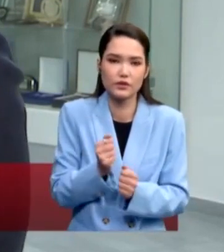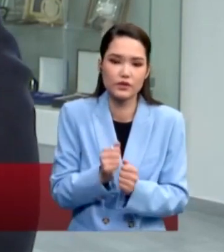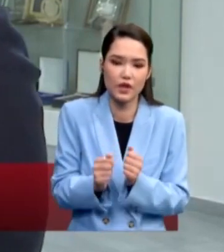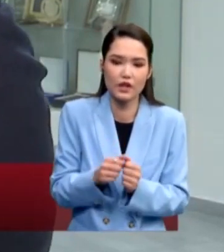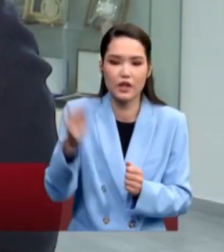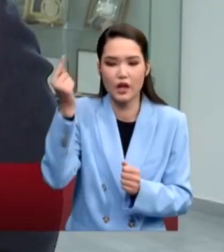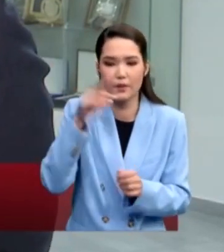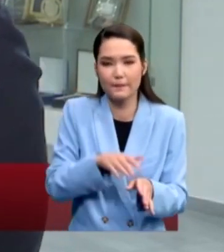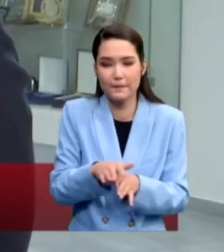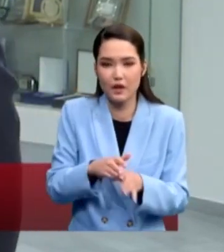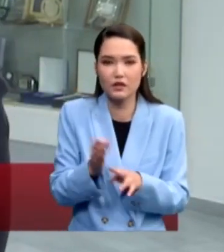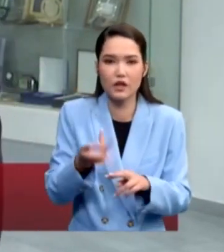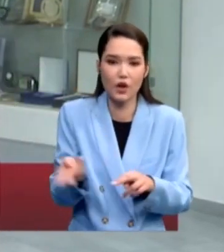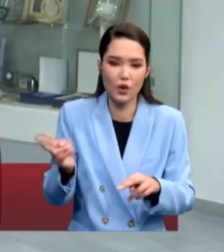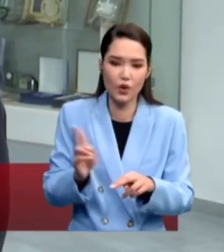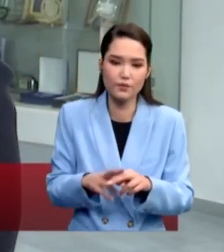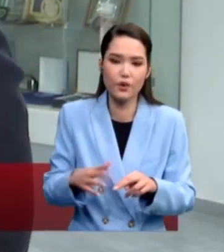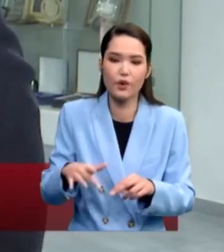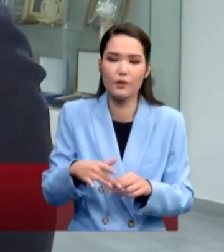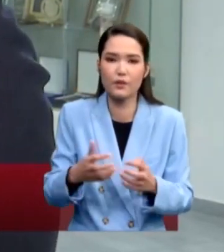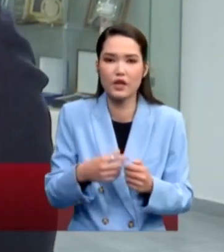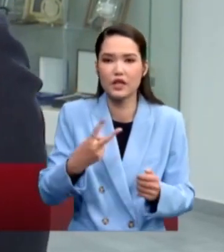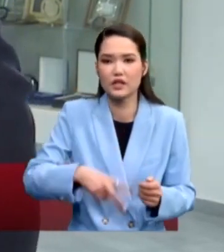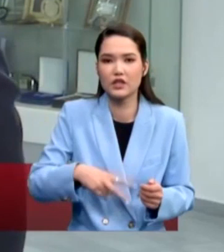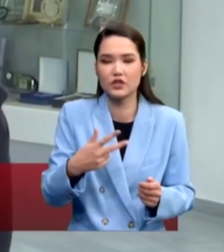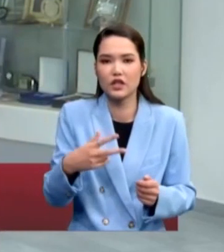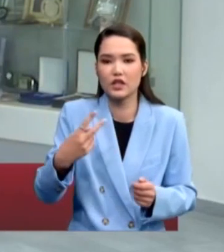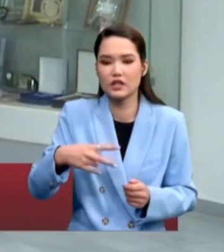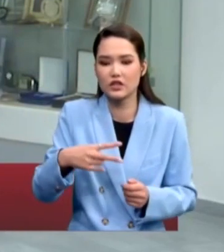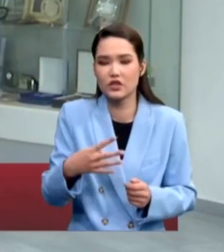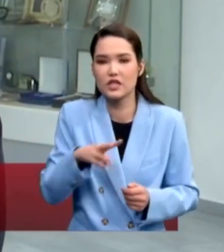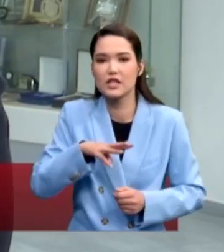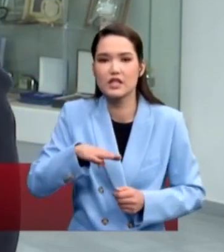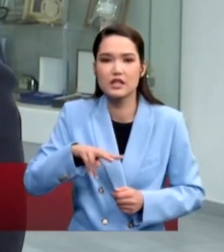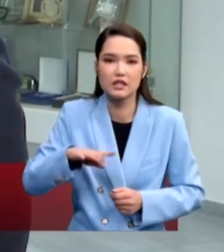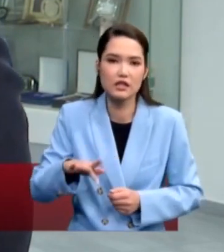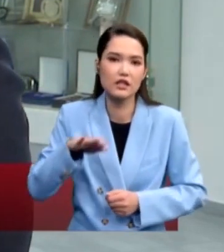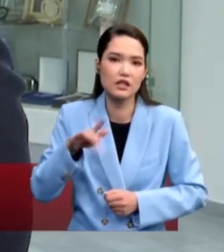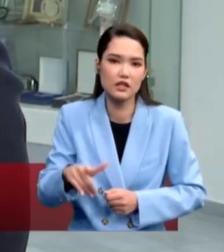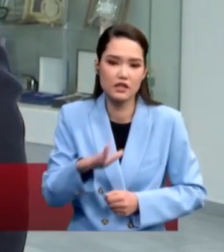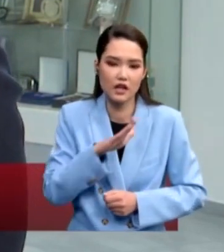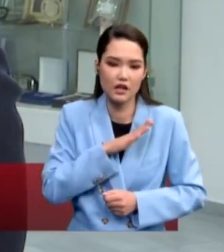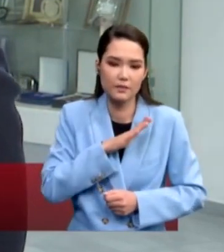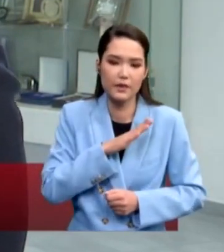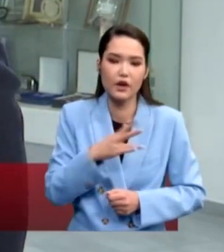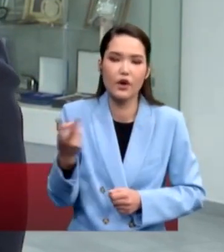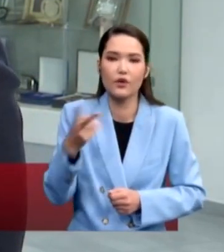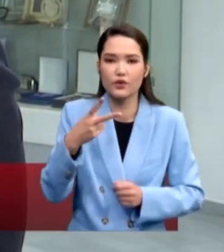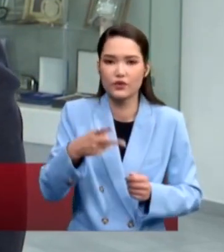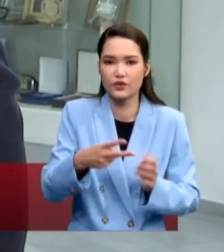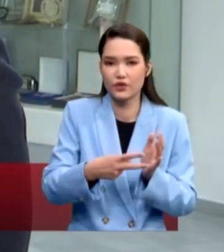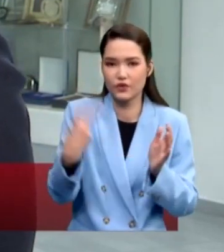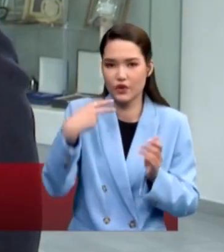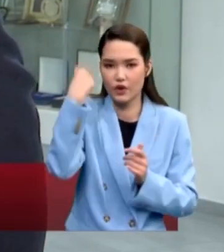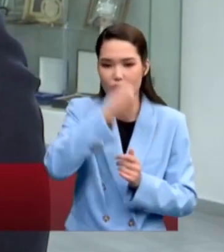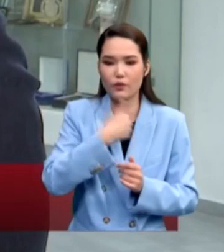ним по итогам года поступило 4,4 триллиона тенге. По сравнению с 2022 годом рост